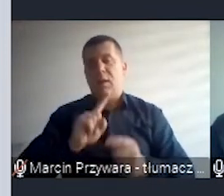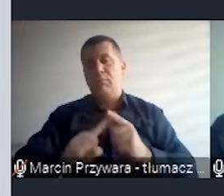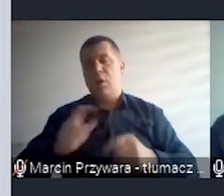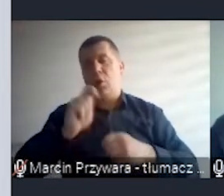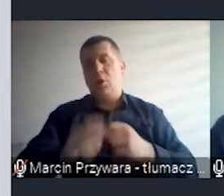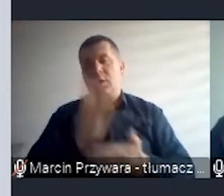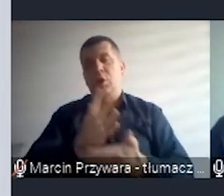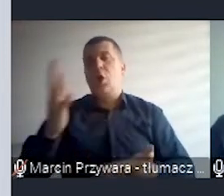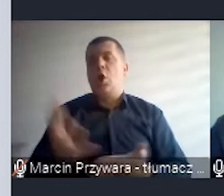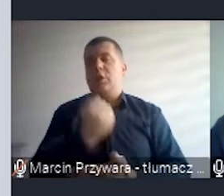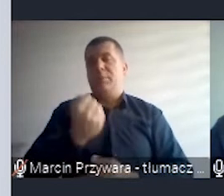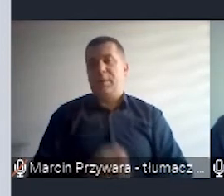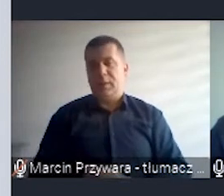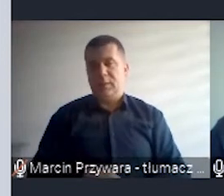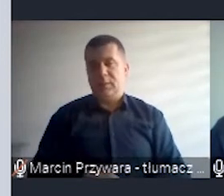prostu odebranie.